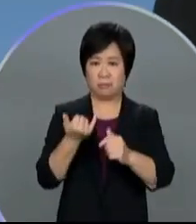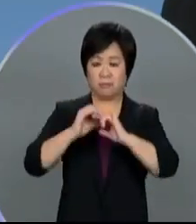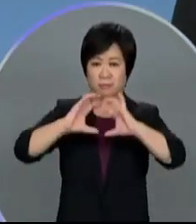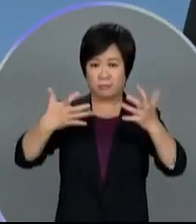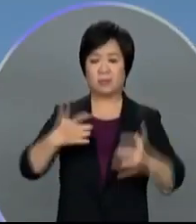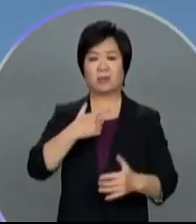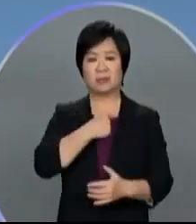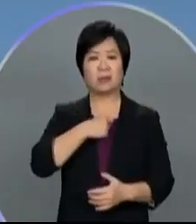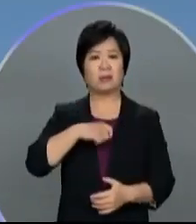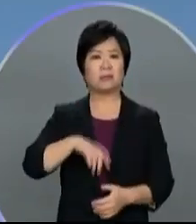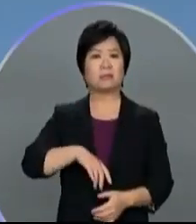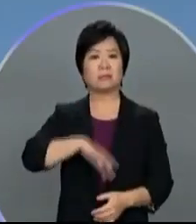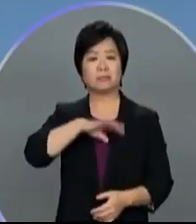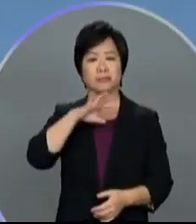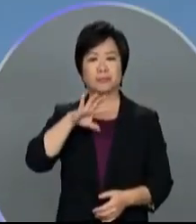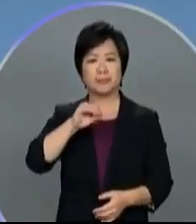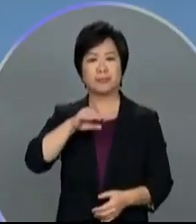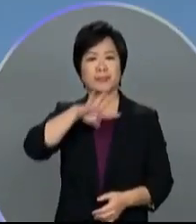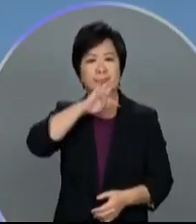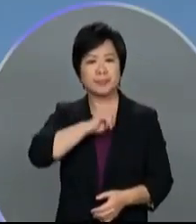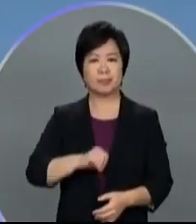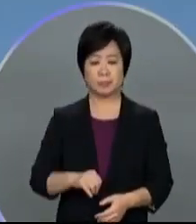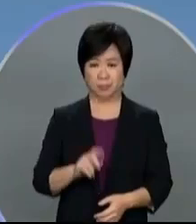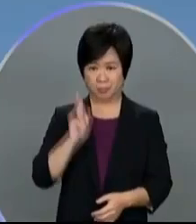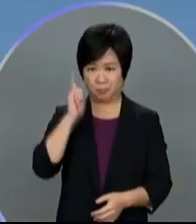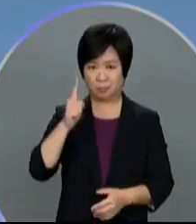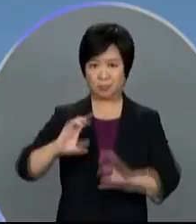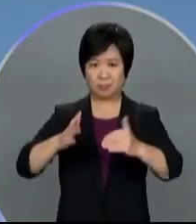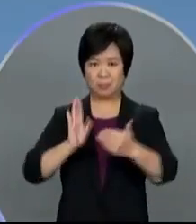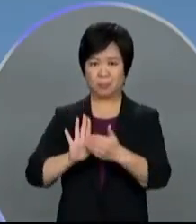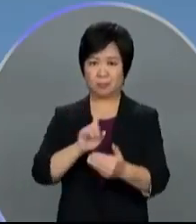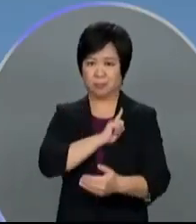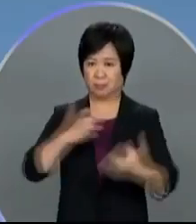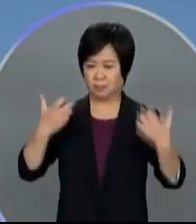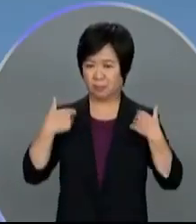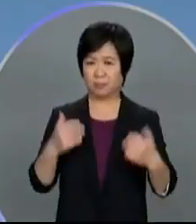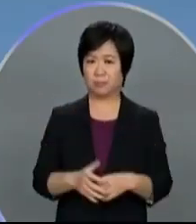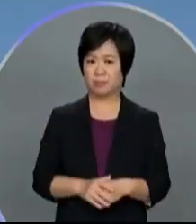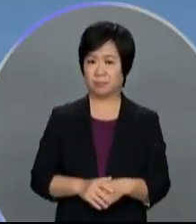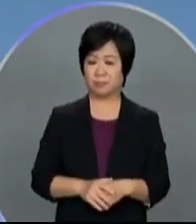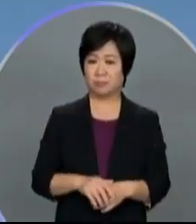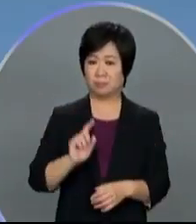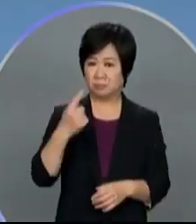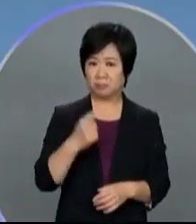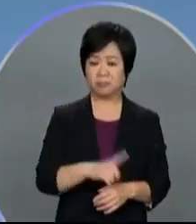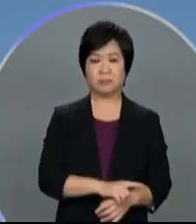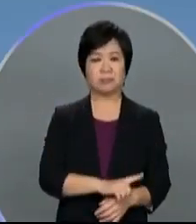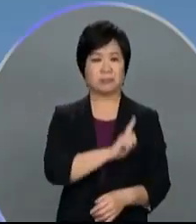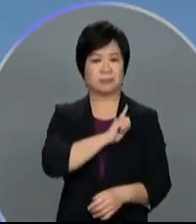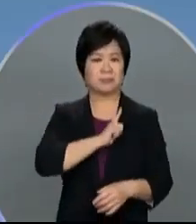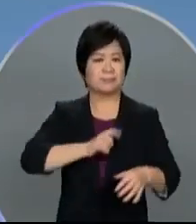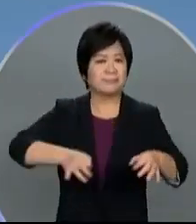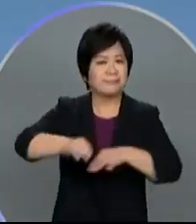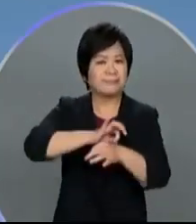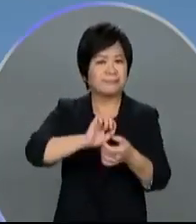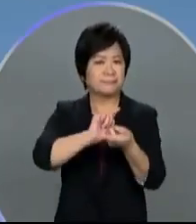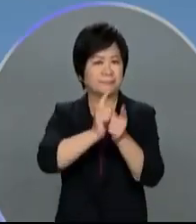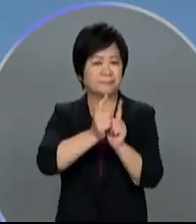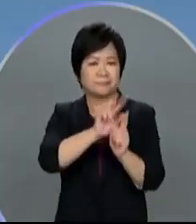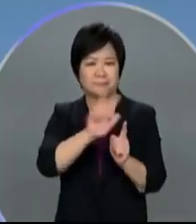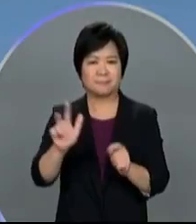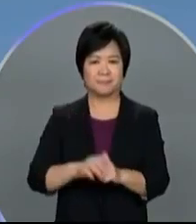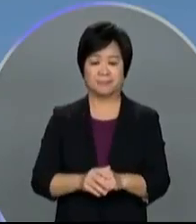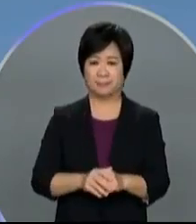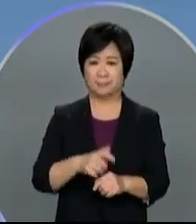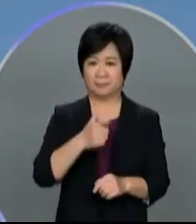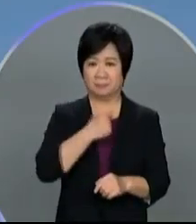岁，就先要落实国防自主。中华民国要万岁，要先做好我们的经济转型。中华